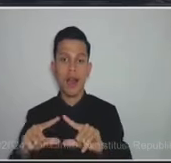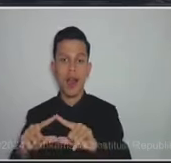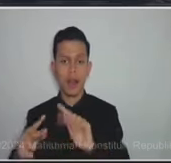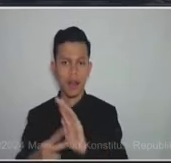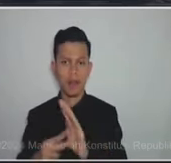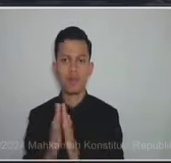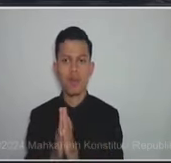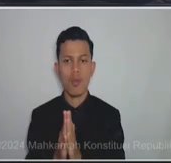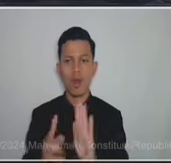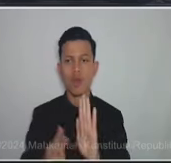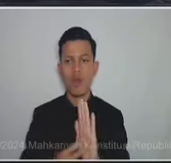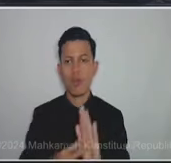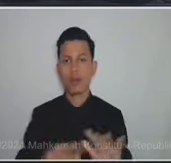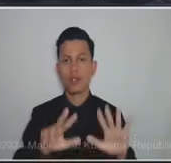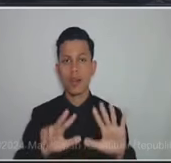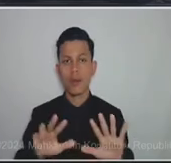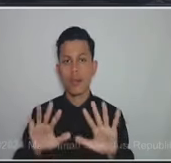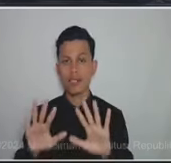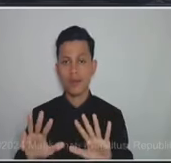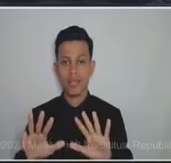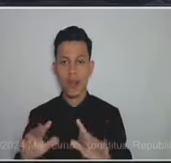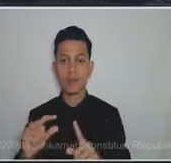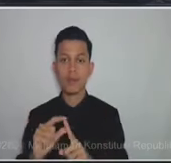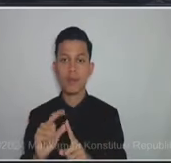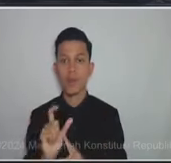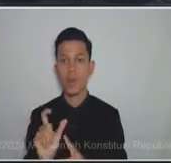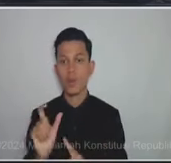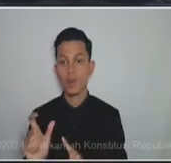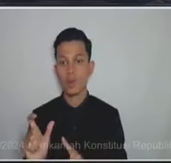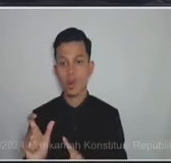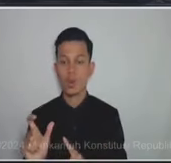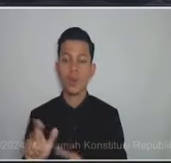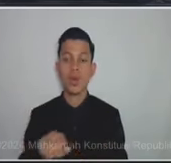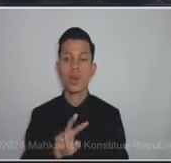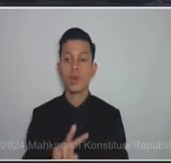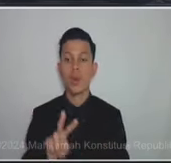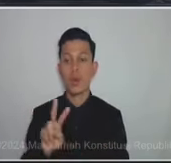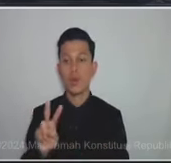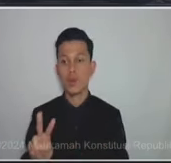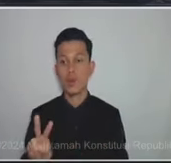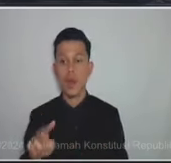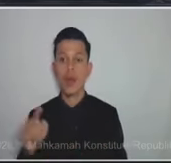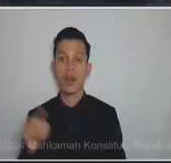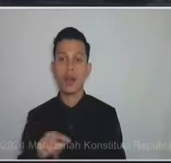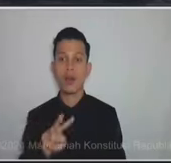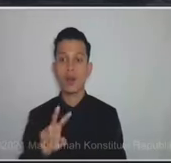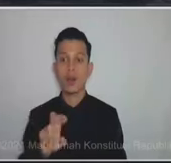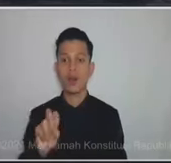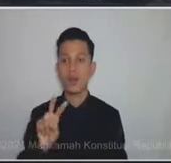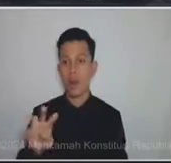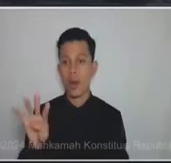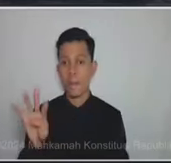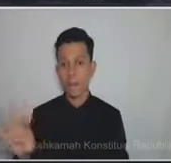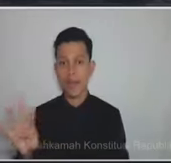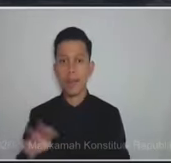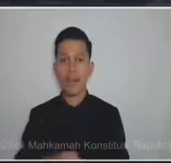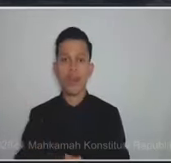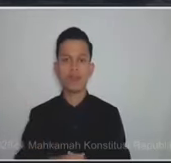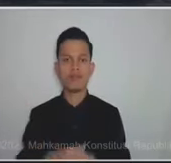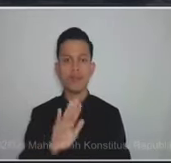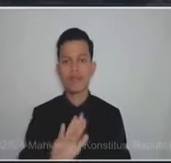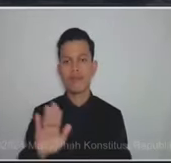pemohon perkara nomor 89 pu garis datar pu garis datar 22 R Gar 2024 masing-masing